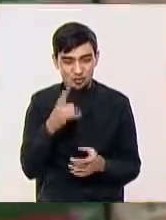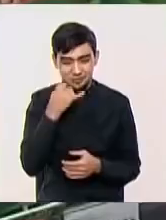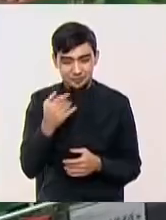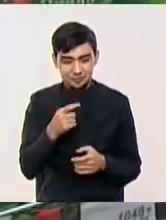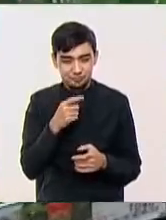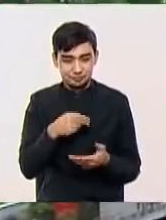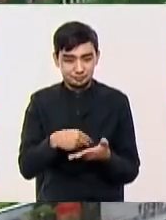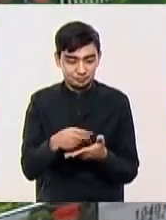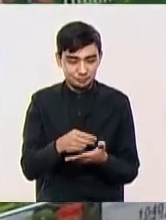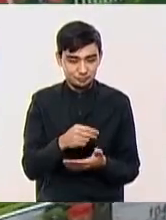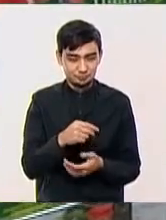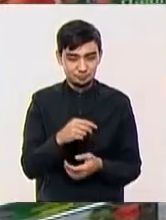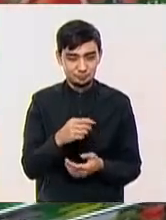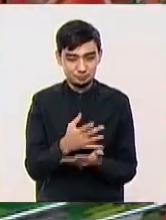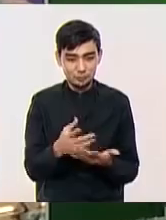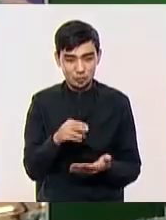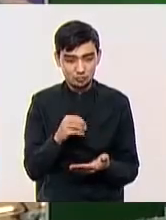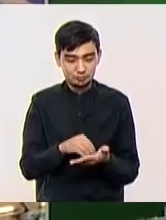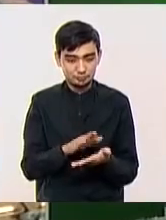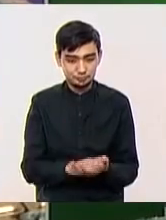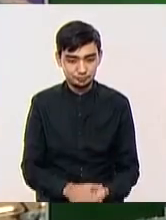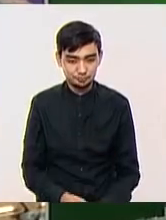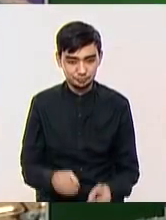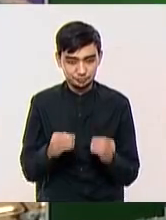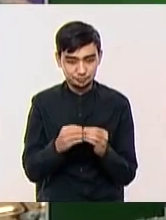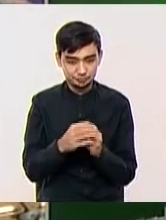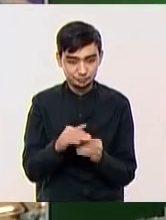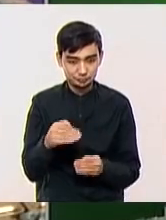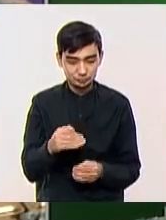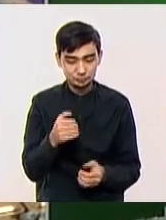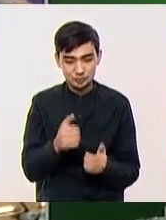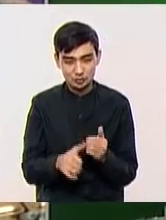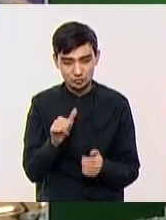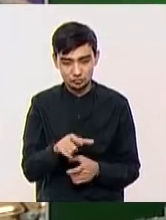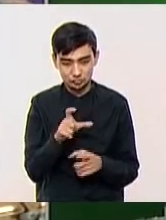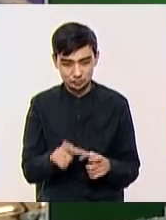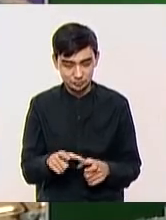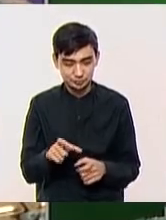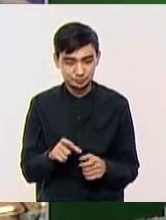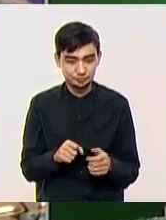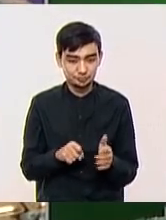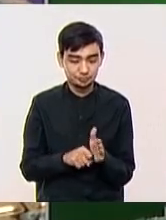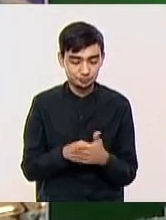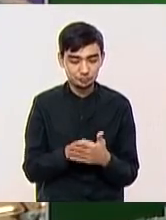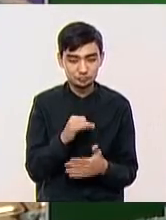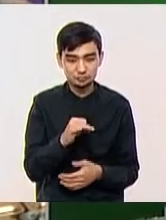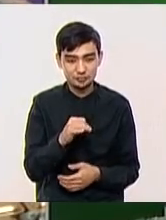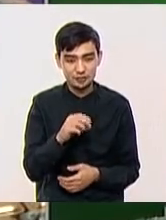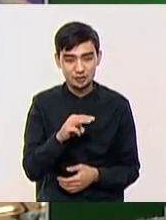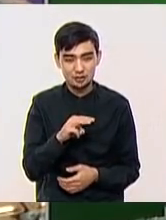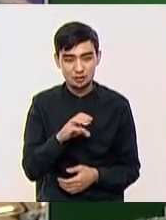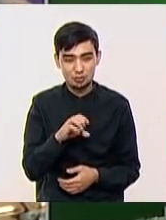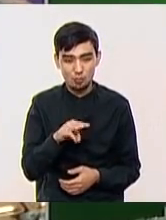сертификатқа ие болады деп күтілуде. 15 февраля у каждого покупателя чай. 15-ші ақпанға дейін Сумол дүкенінен шай сатып